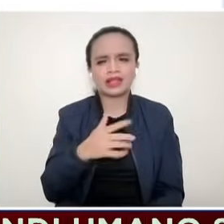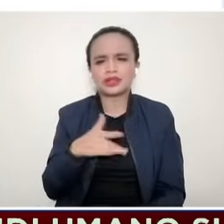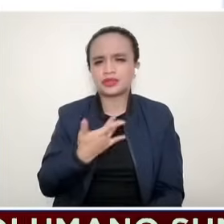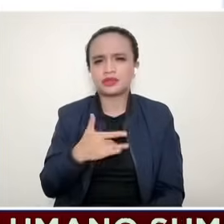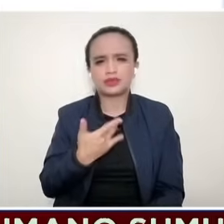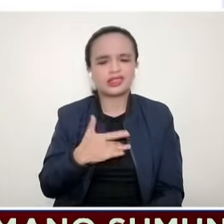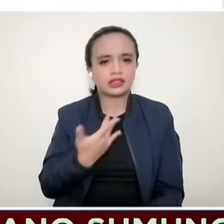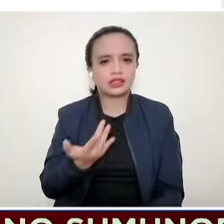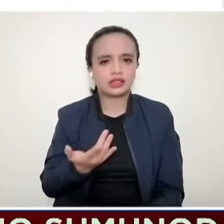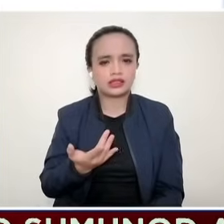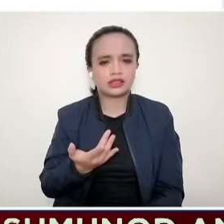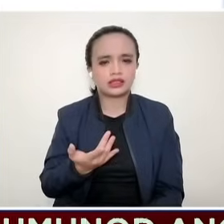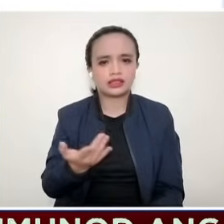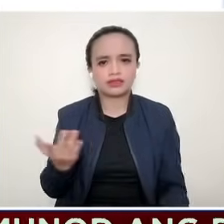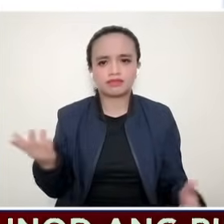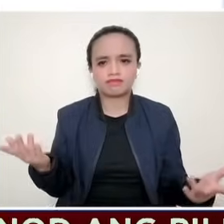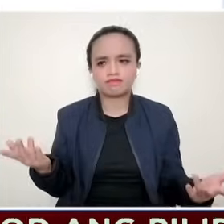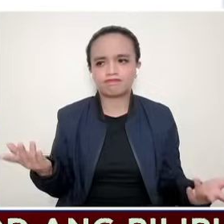information